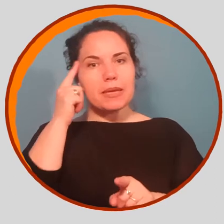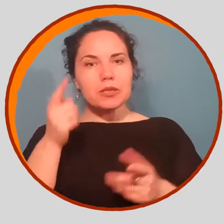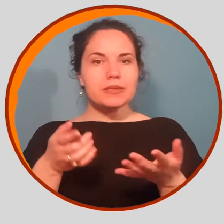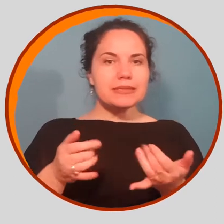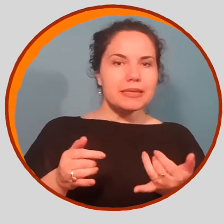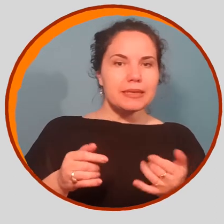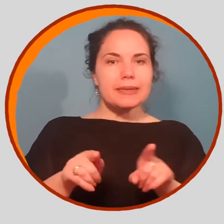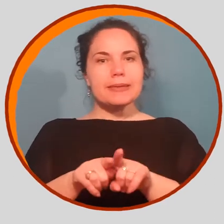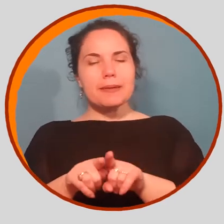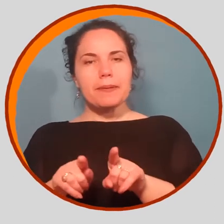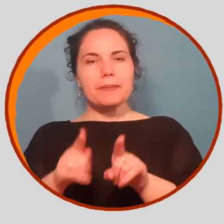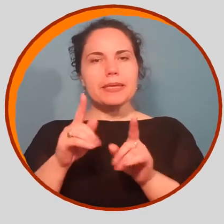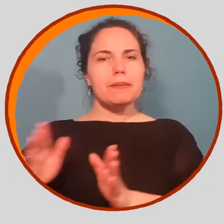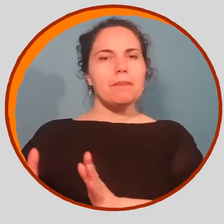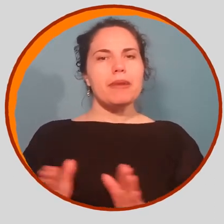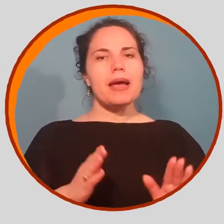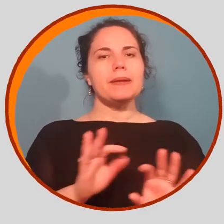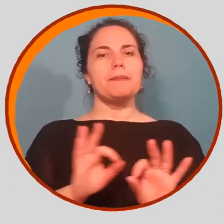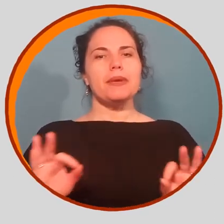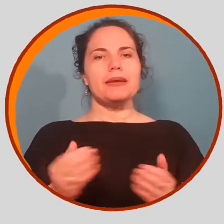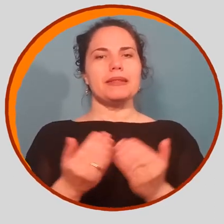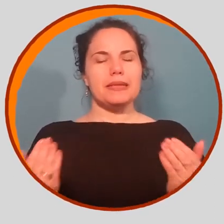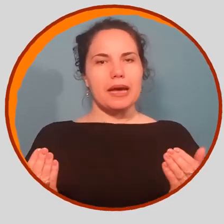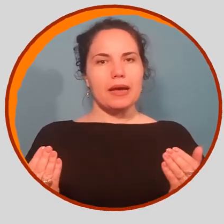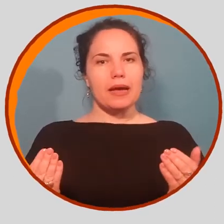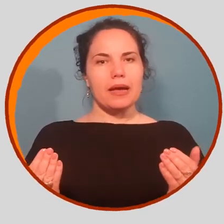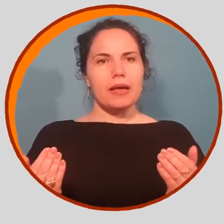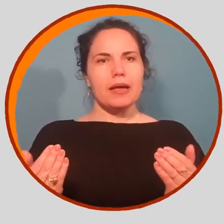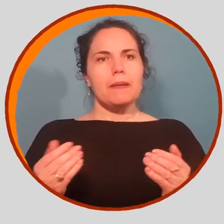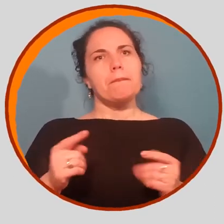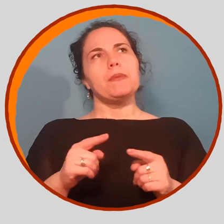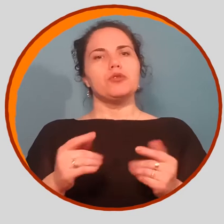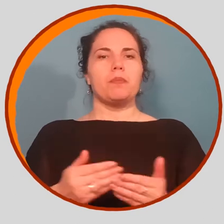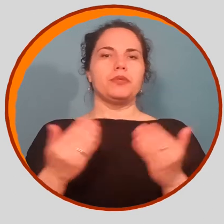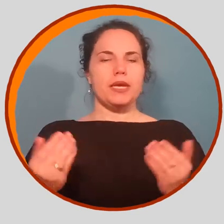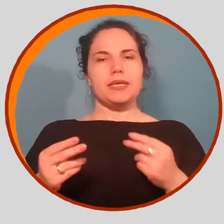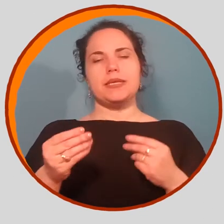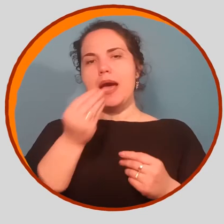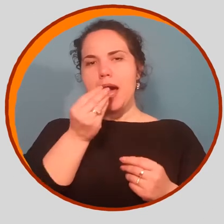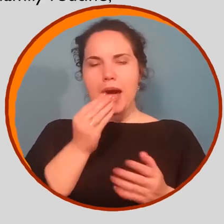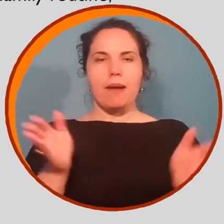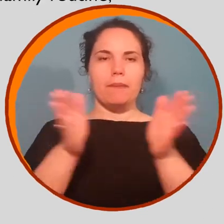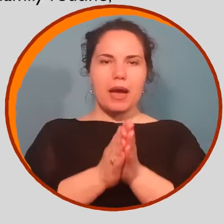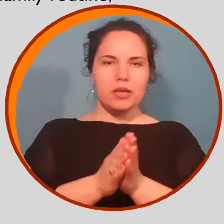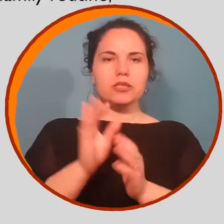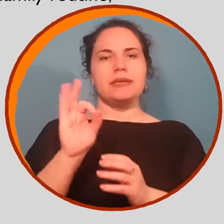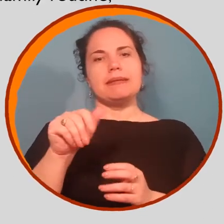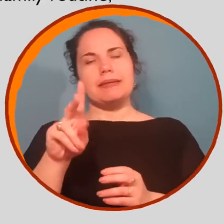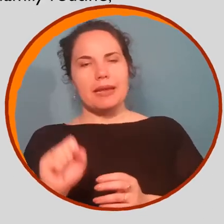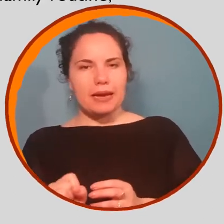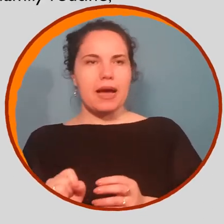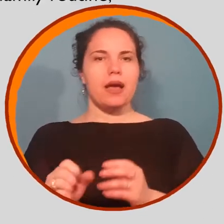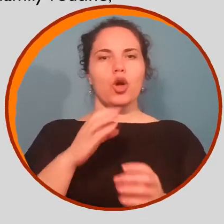që unë jam këtu për ty. Mund të të ndihmoj në çfarëdo lloj forme që ti ke nevojë. Mjafton të ma kërkosh atë. Sikundër dhe